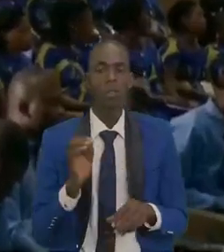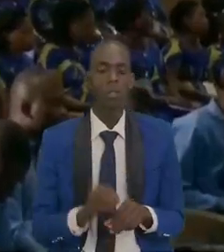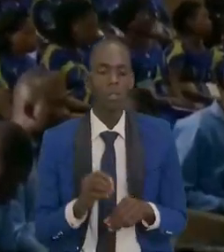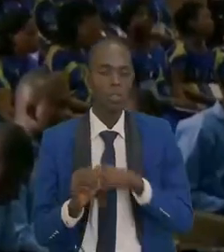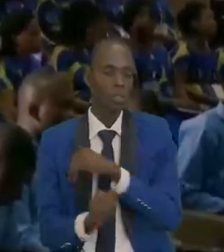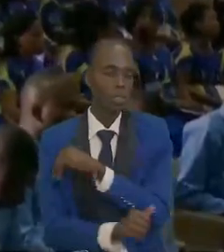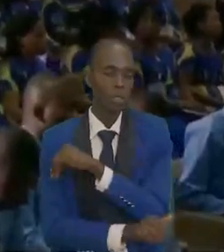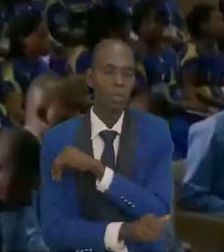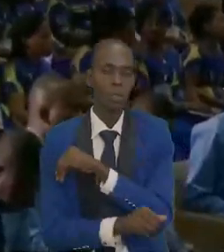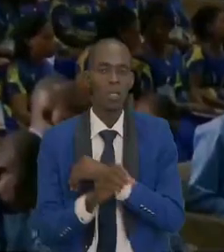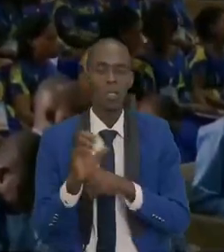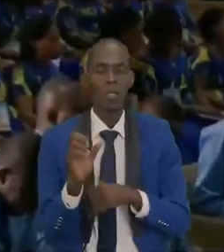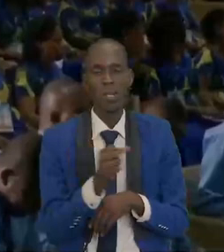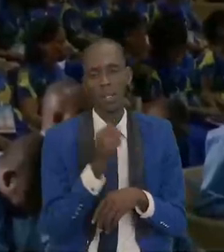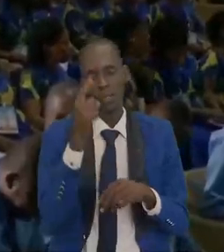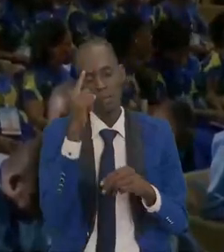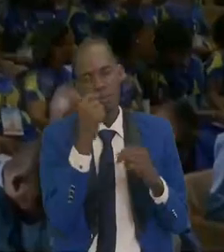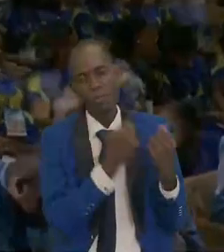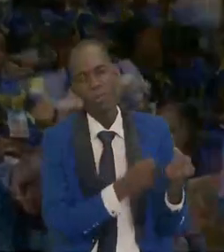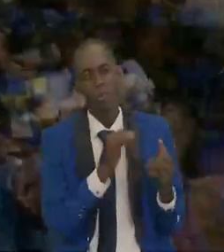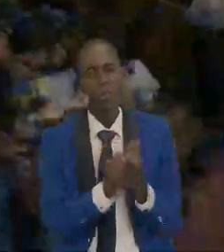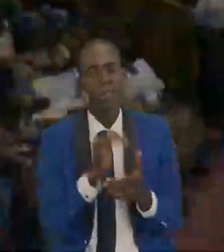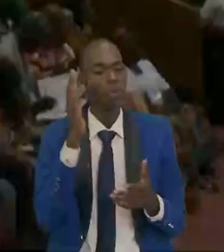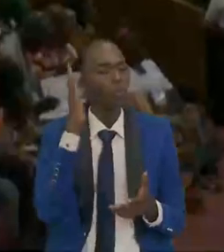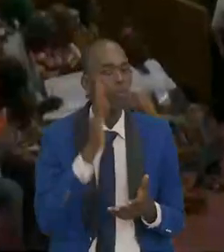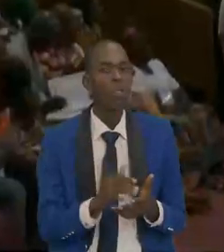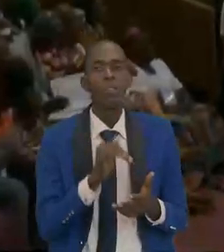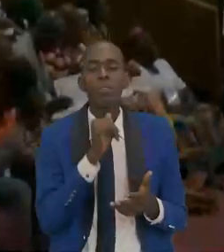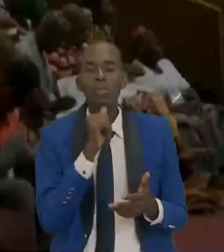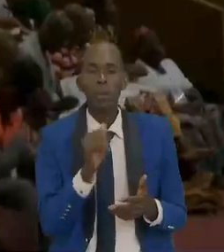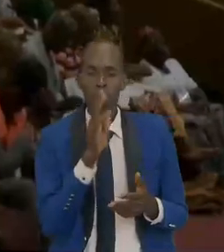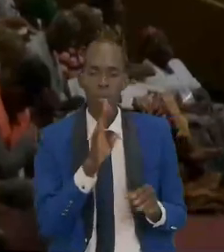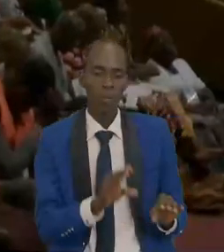opérer dans la foi d'Abraham qui ne doute pas.